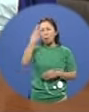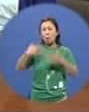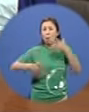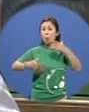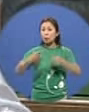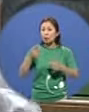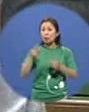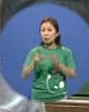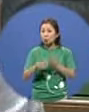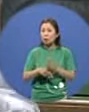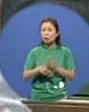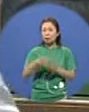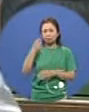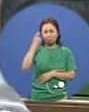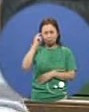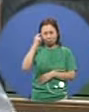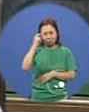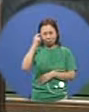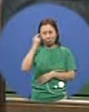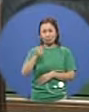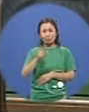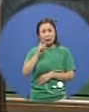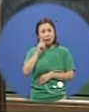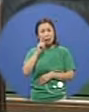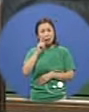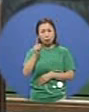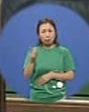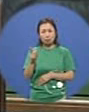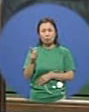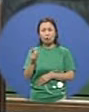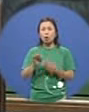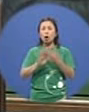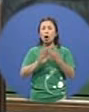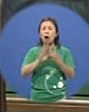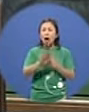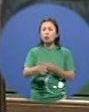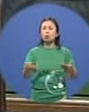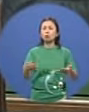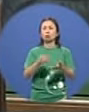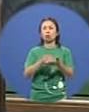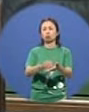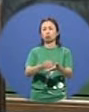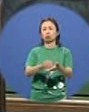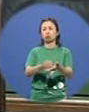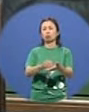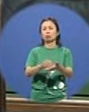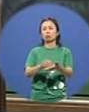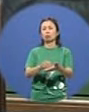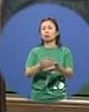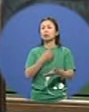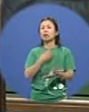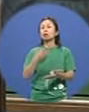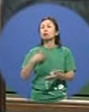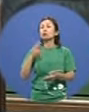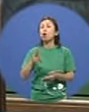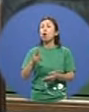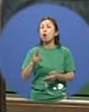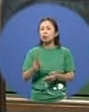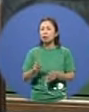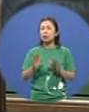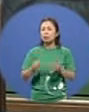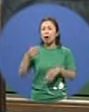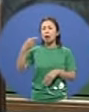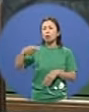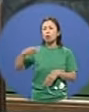方にええ就職の前に確かめさしてから就職をしてもらうなるほどこれを今教育委員会の特に